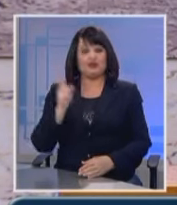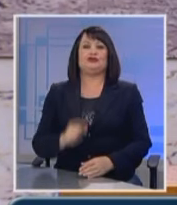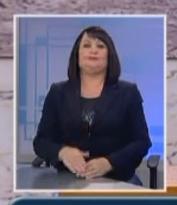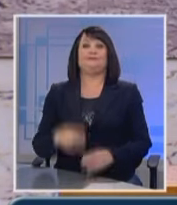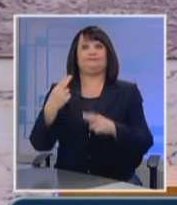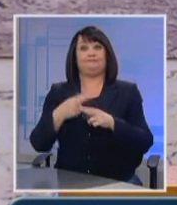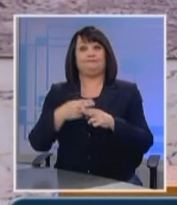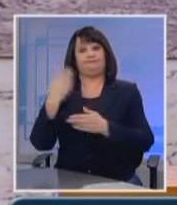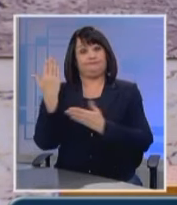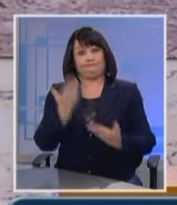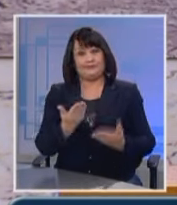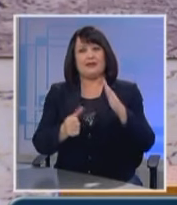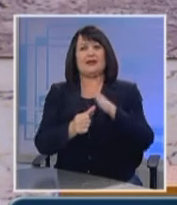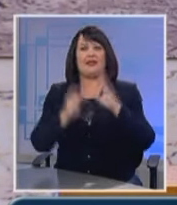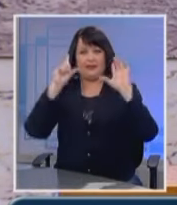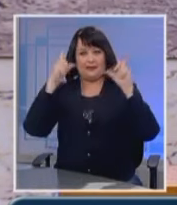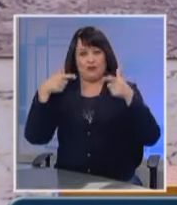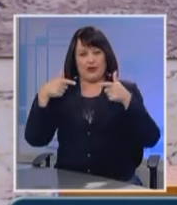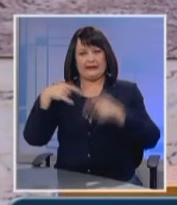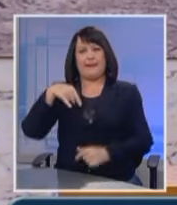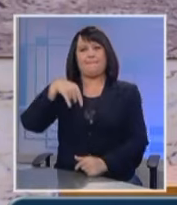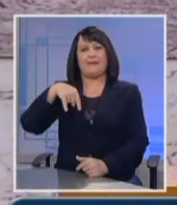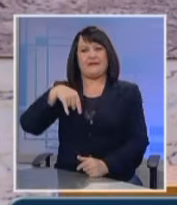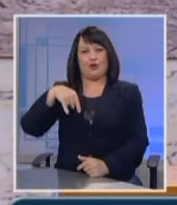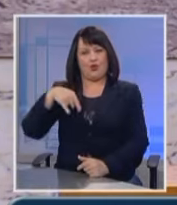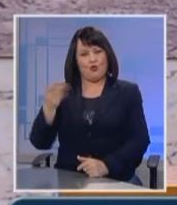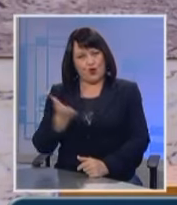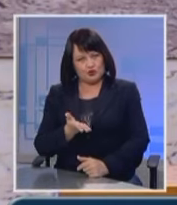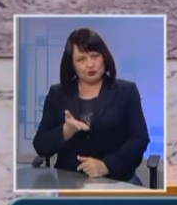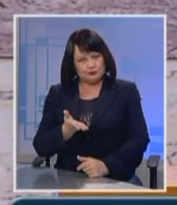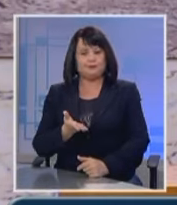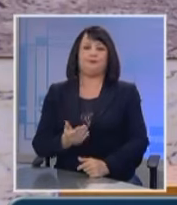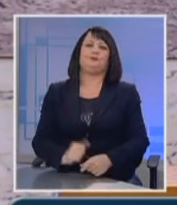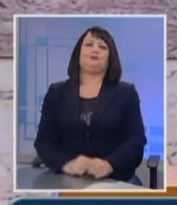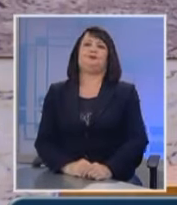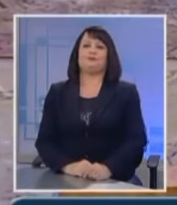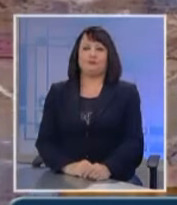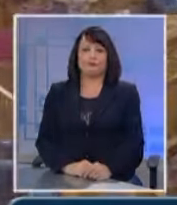αυτού εξοχώτης ο Πρόεδρος της Δημοκρατίας κ. Προκόπης Παυλόπουλος.